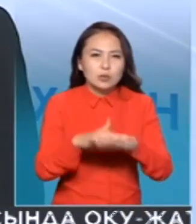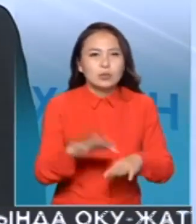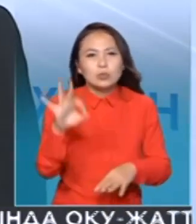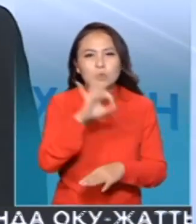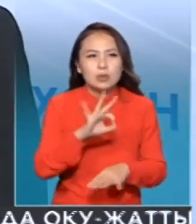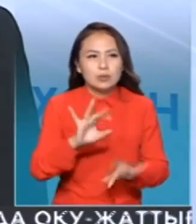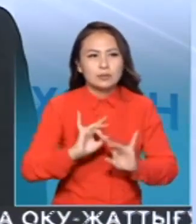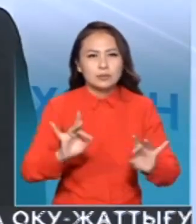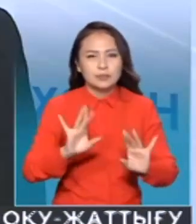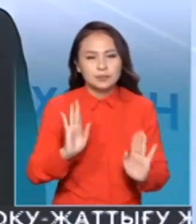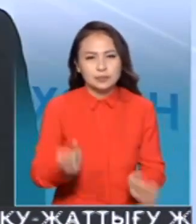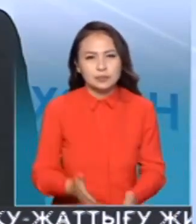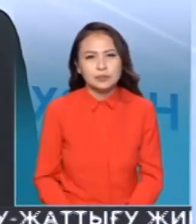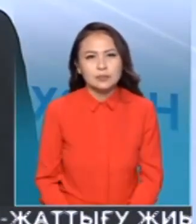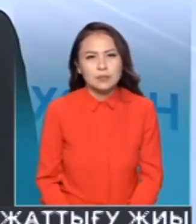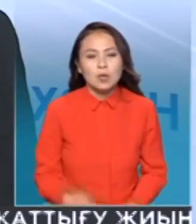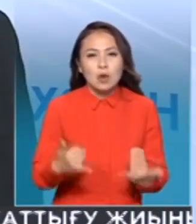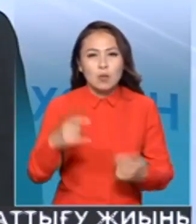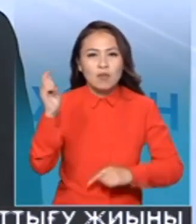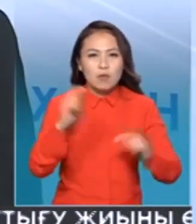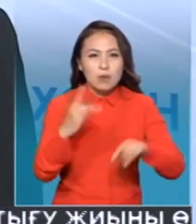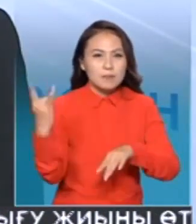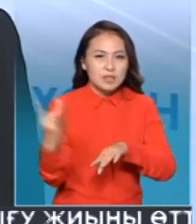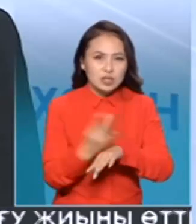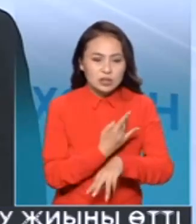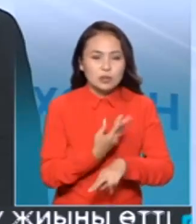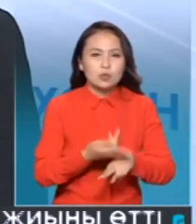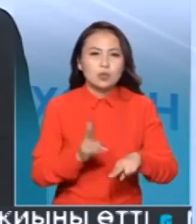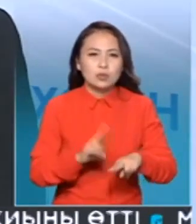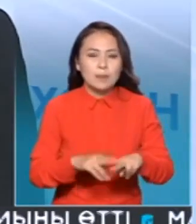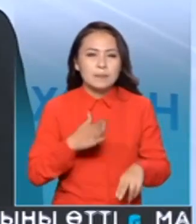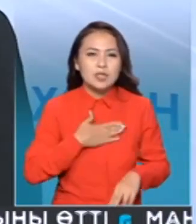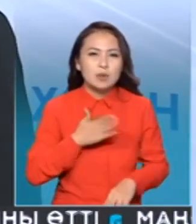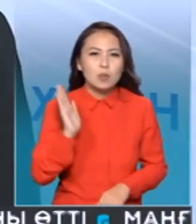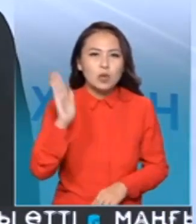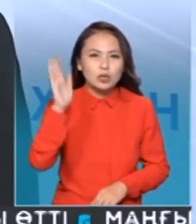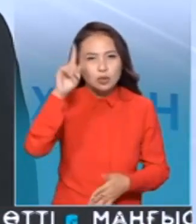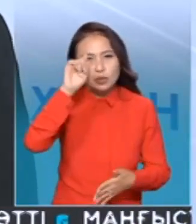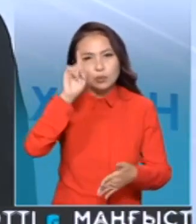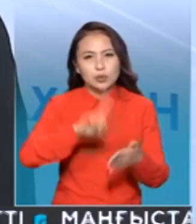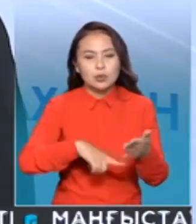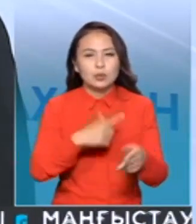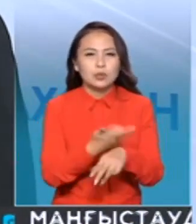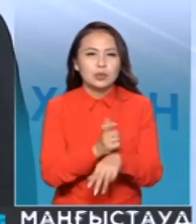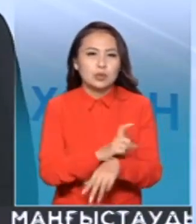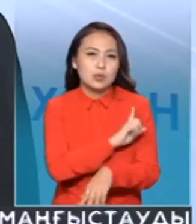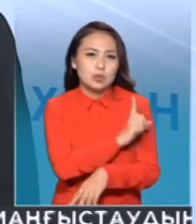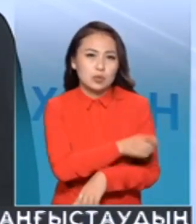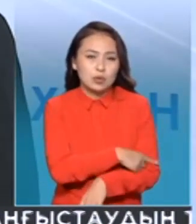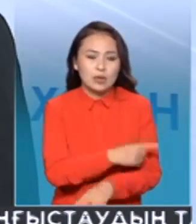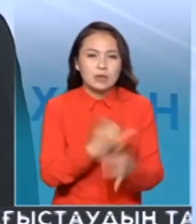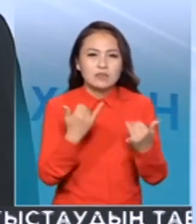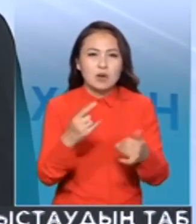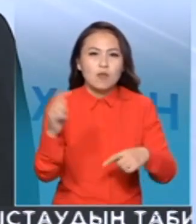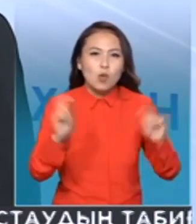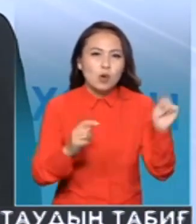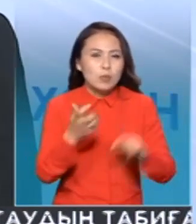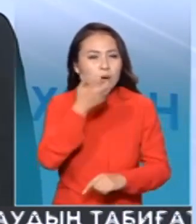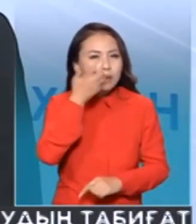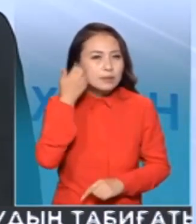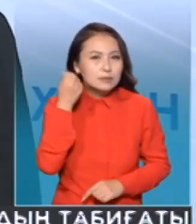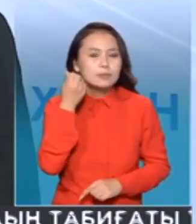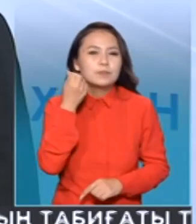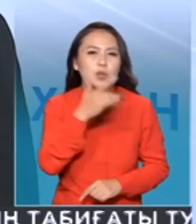форум бірінші рет болғаннан кейін біздің болашаққа үмітіміз өте зор болып табылады. Өйткені бұл форум арқылы